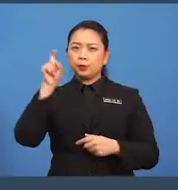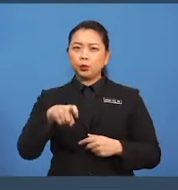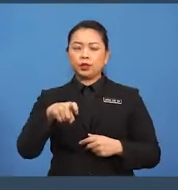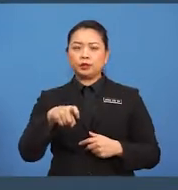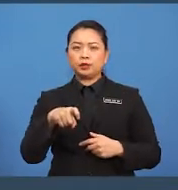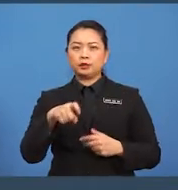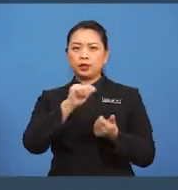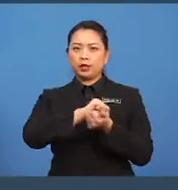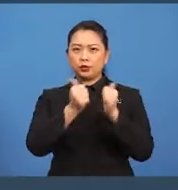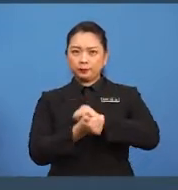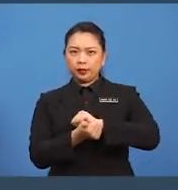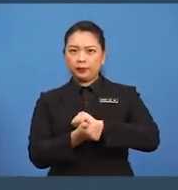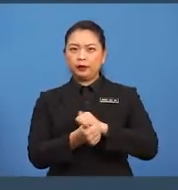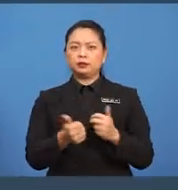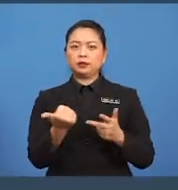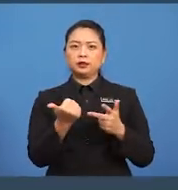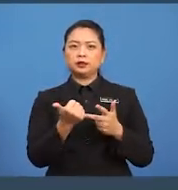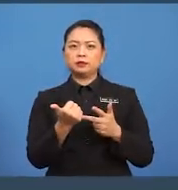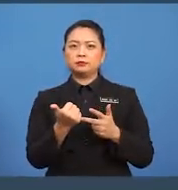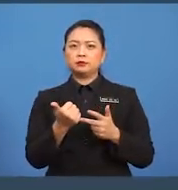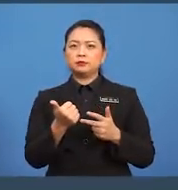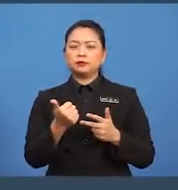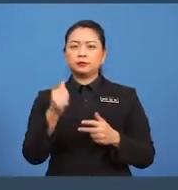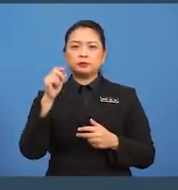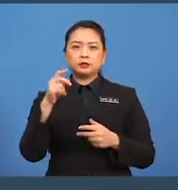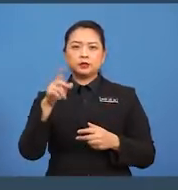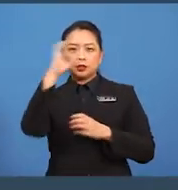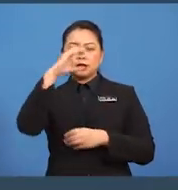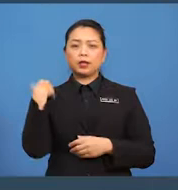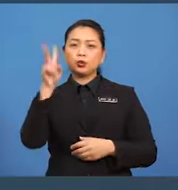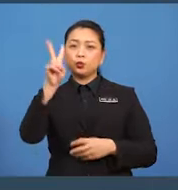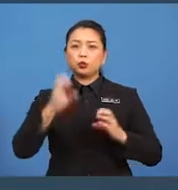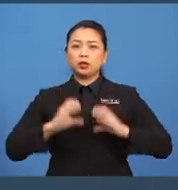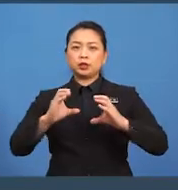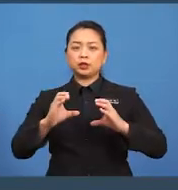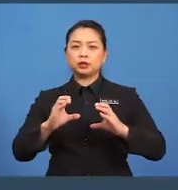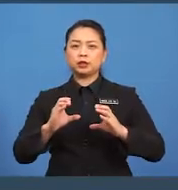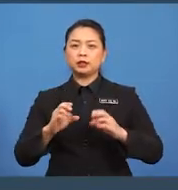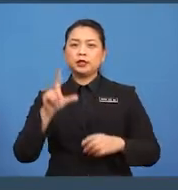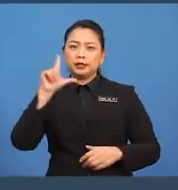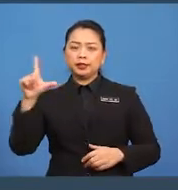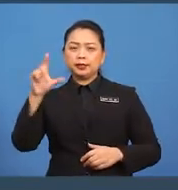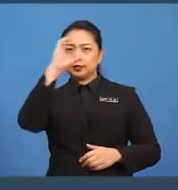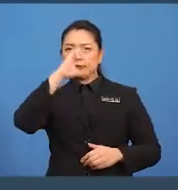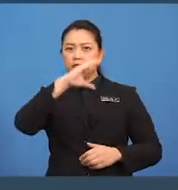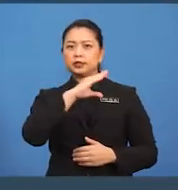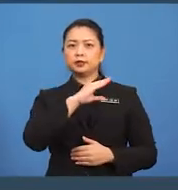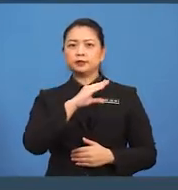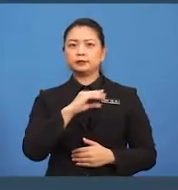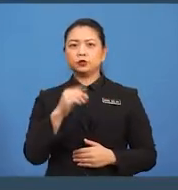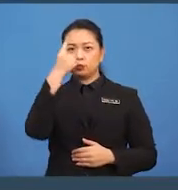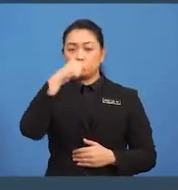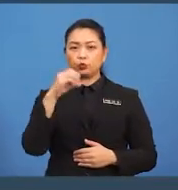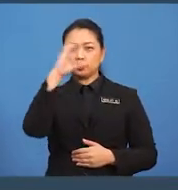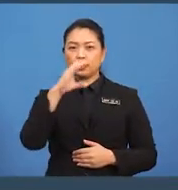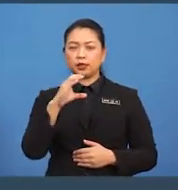memerlukan algoritma. Ketiga, search mempunyai dua kaedah iaitu linear search untuk carian